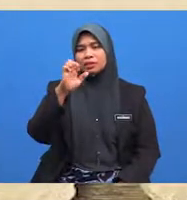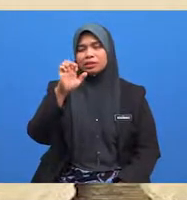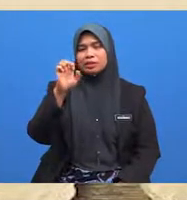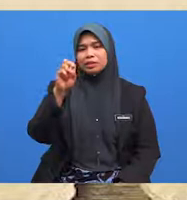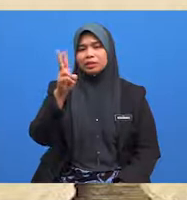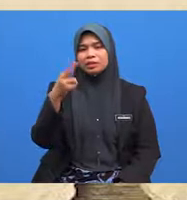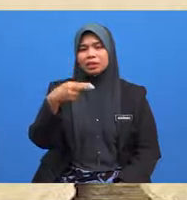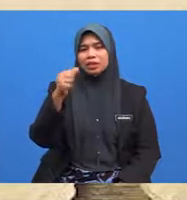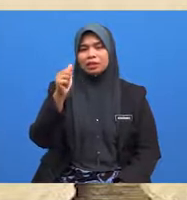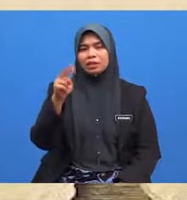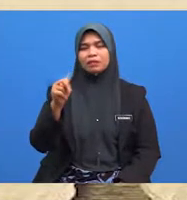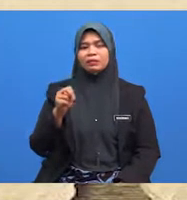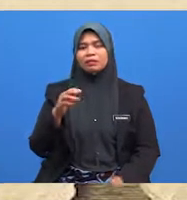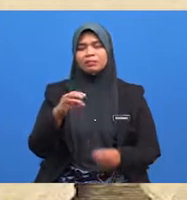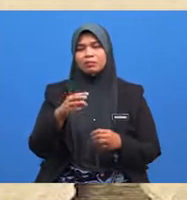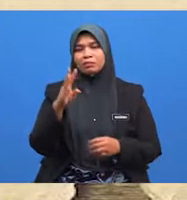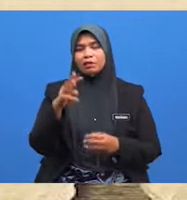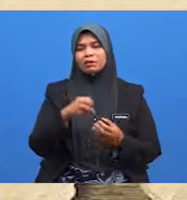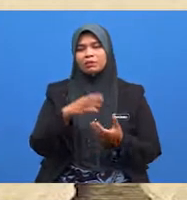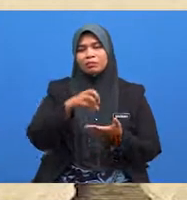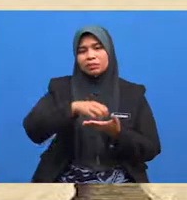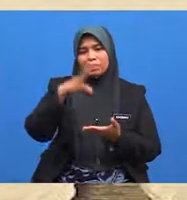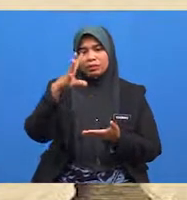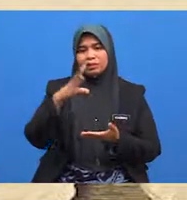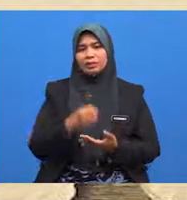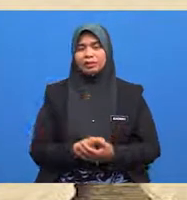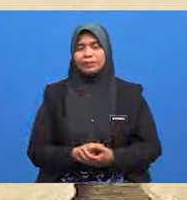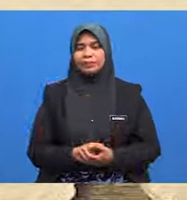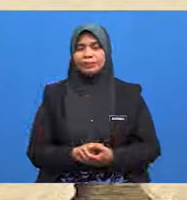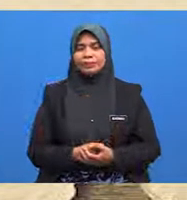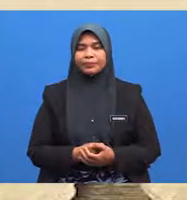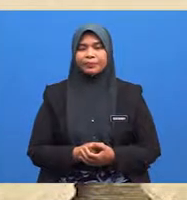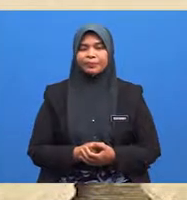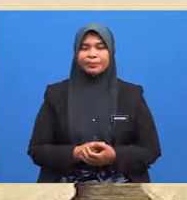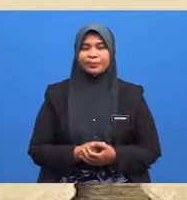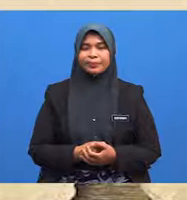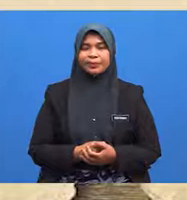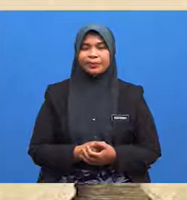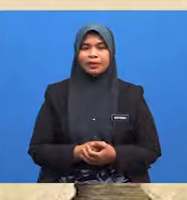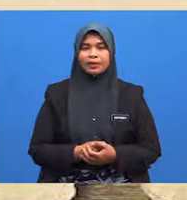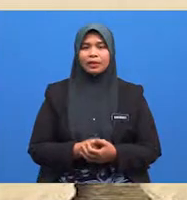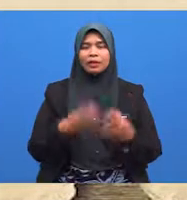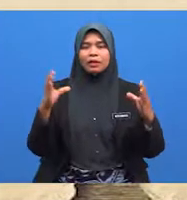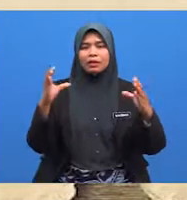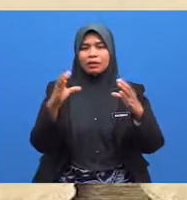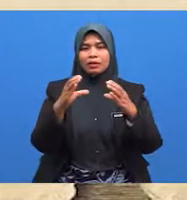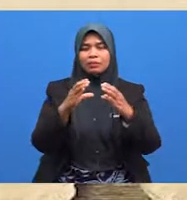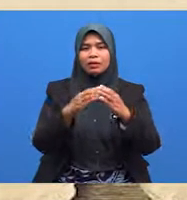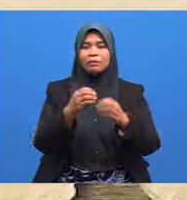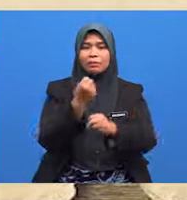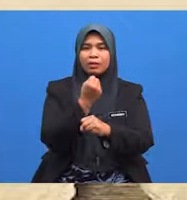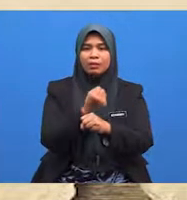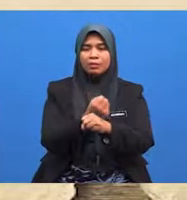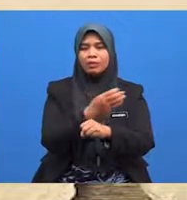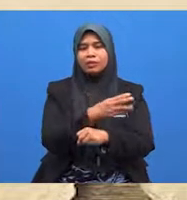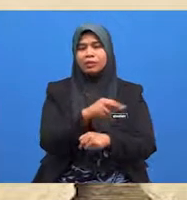secara meluas pada zaman Shah Jahan. Ia bertujuan menggambarkan kemewahan seni